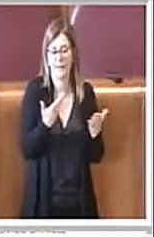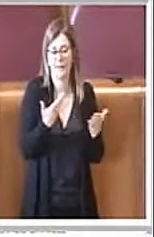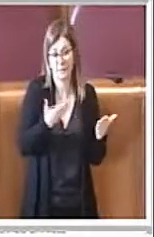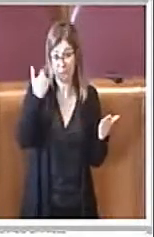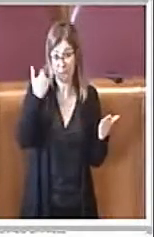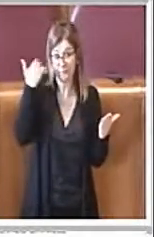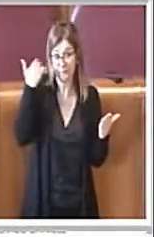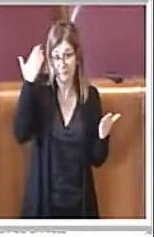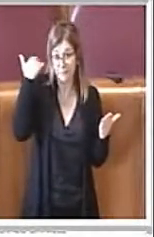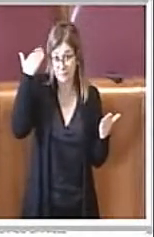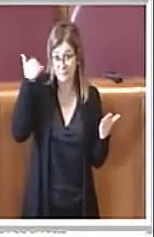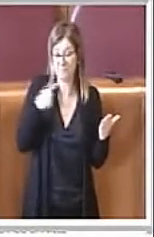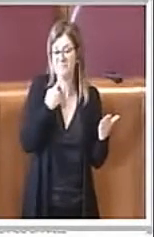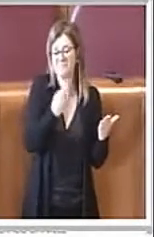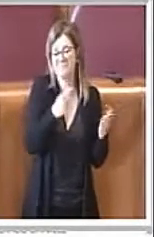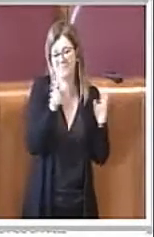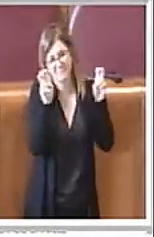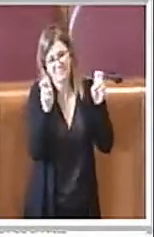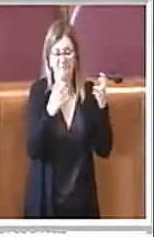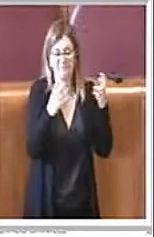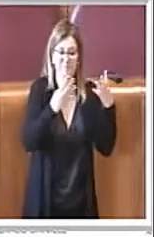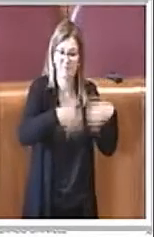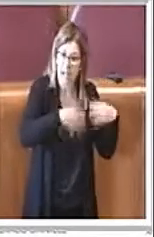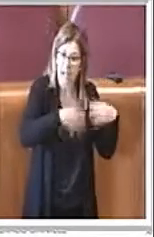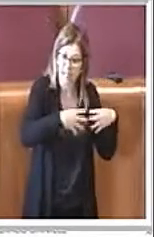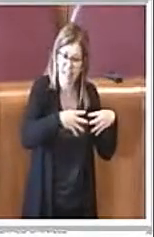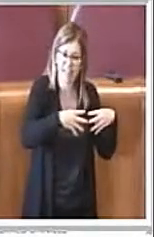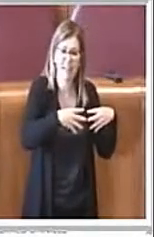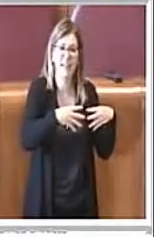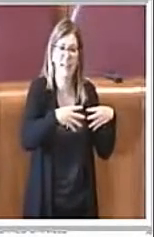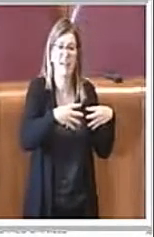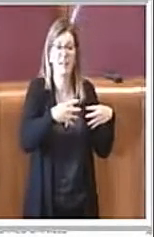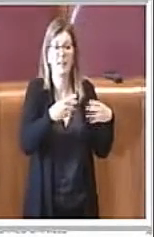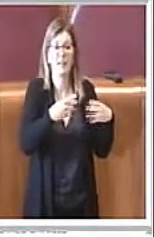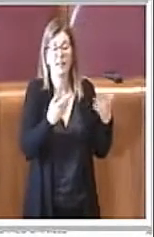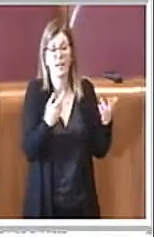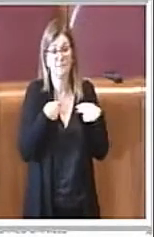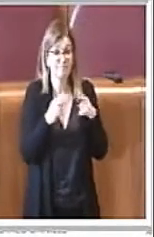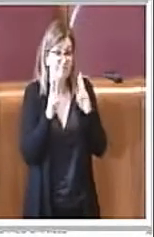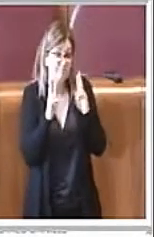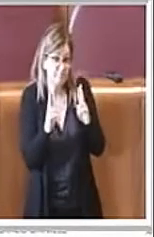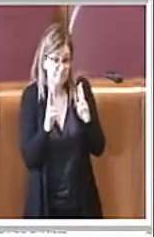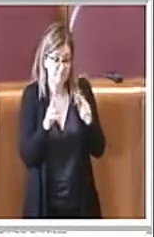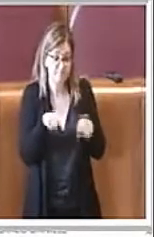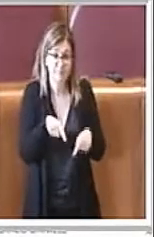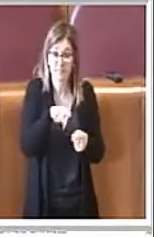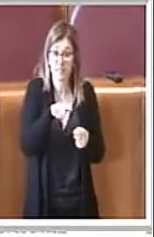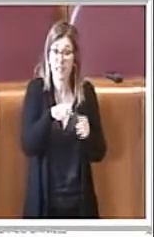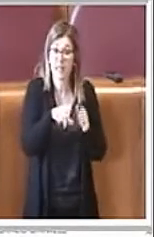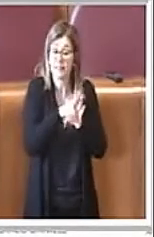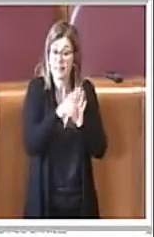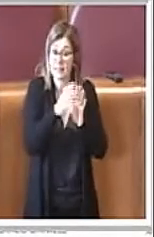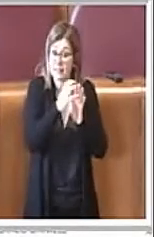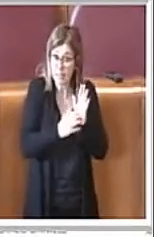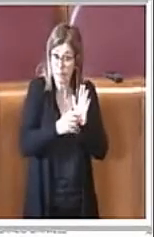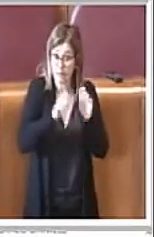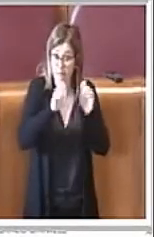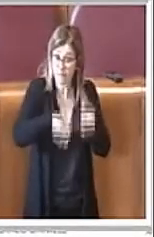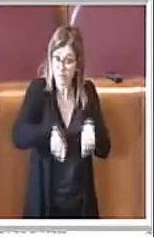appunto definita la macchina. Io auspico che dall'avvio, diciamo, di questa delibera si possa iniziare